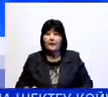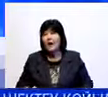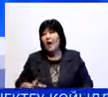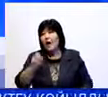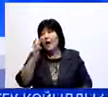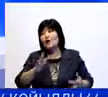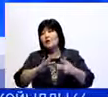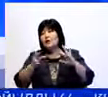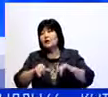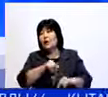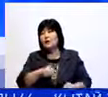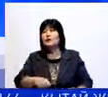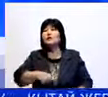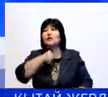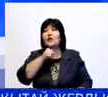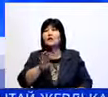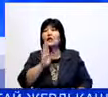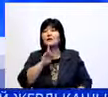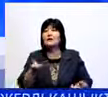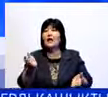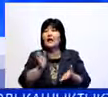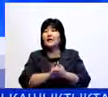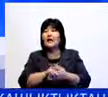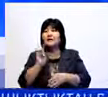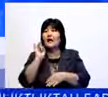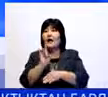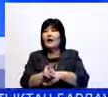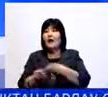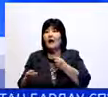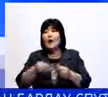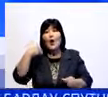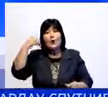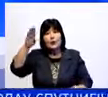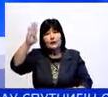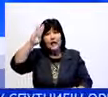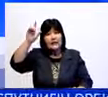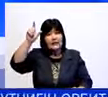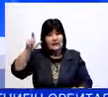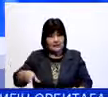Әлеуметтік желіде өзін бойжеткен ретінде таныстырып, бопсалаумен айналысқан түркістандық жігіт ұсталды.